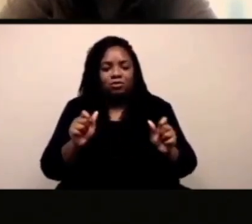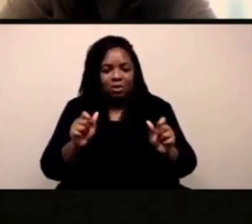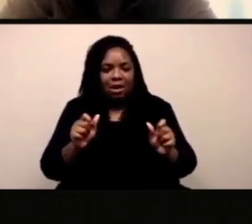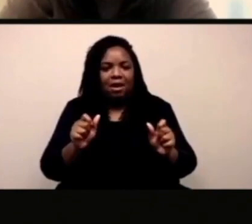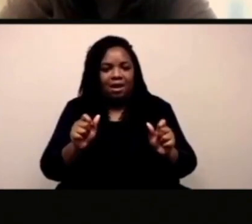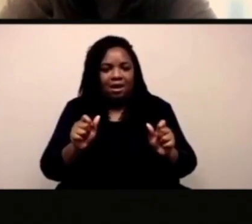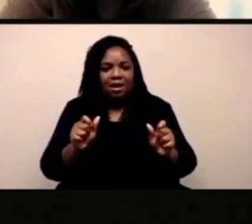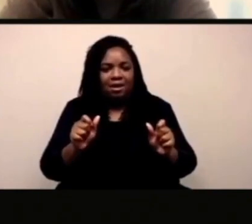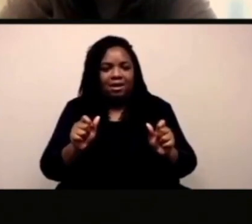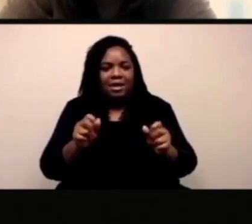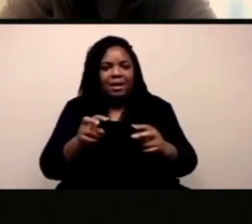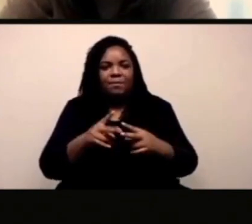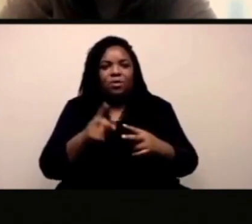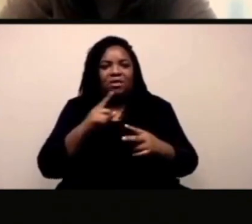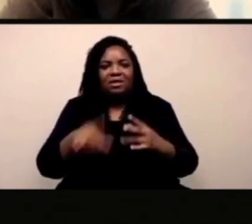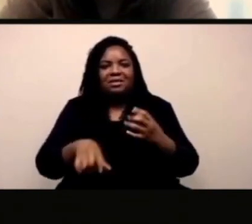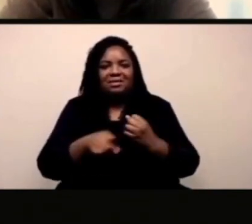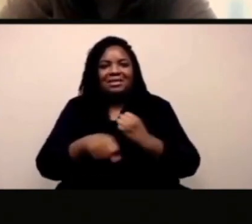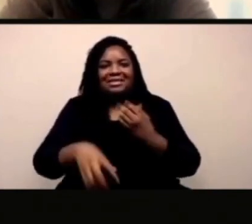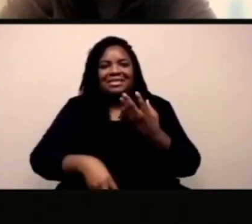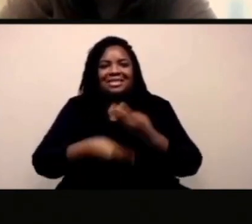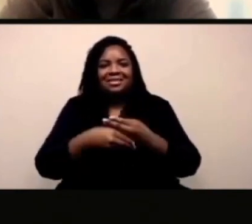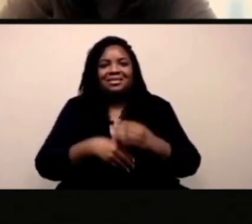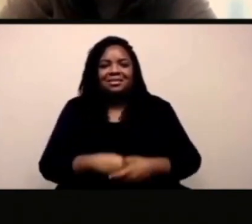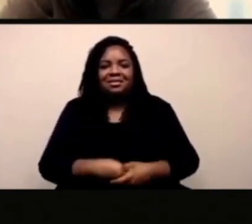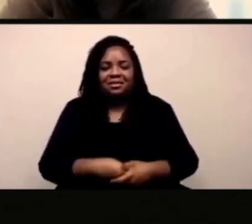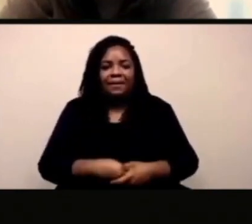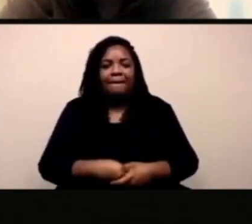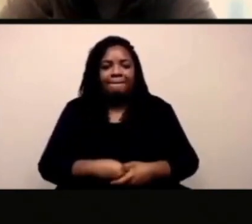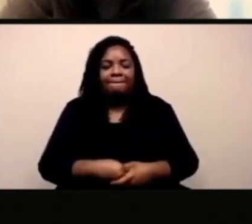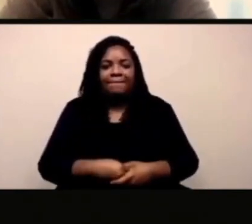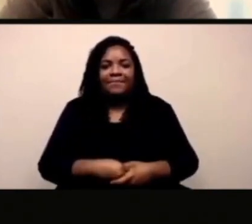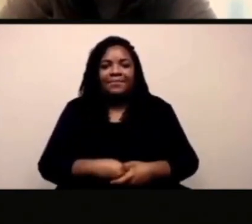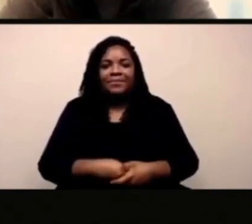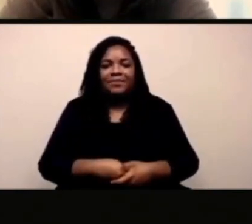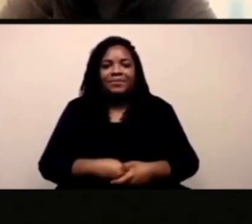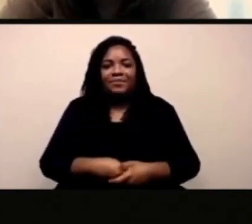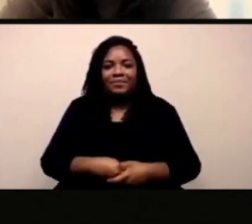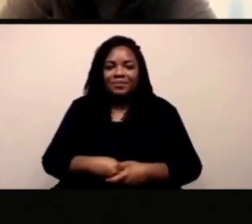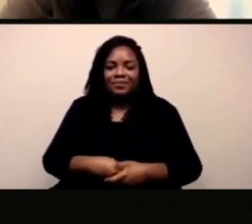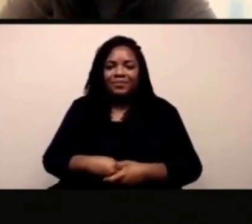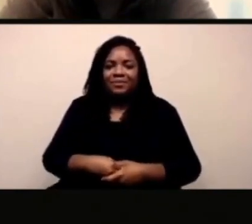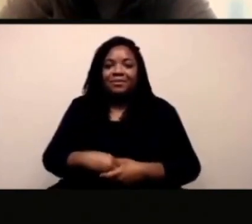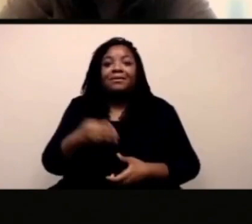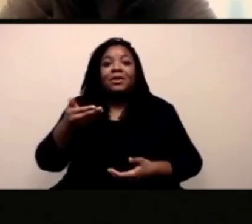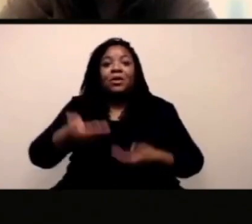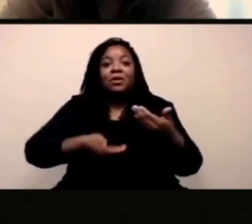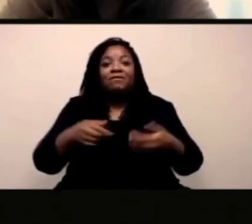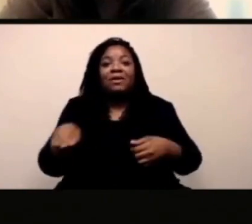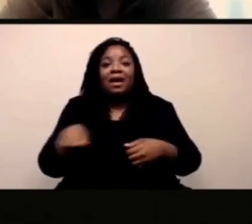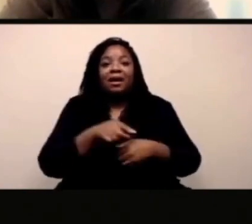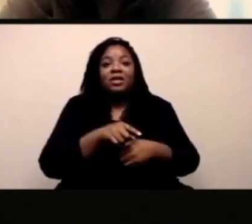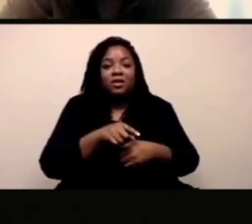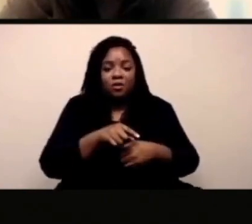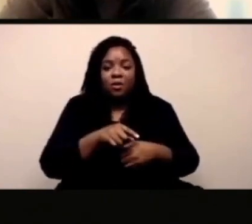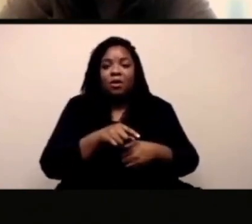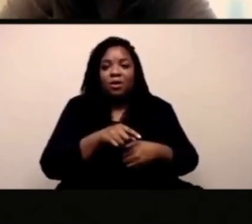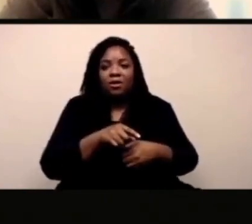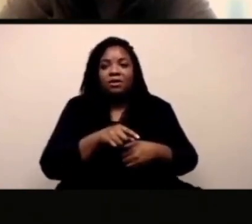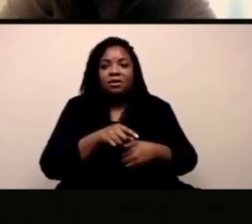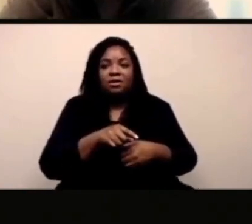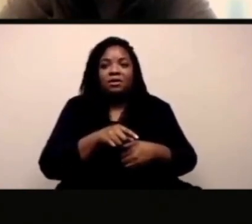動物に機能の後拡張機能物理エンジンの拡張機能は若干紹介し